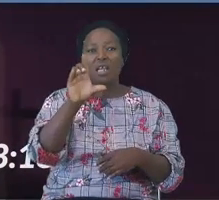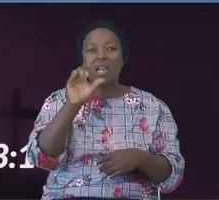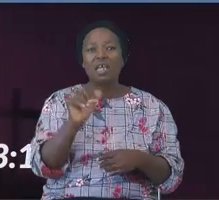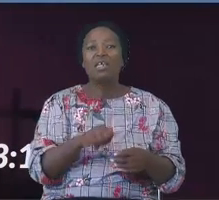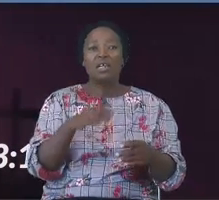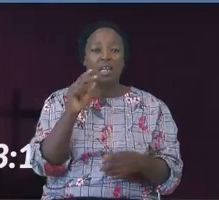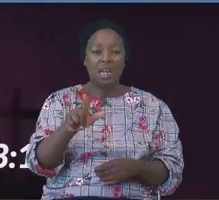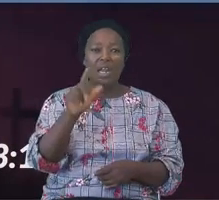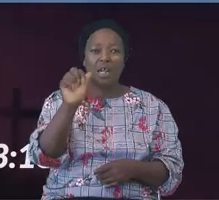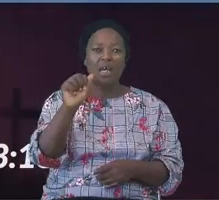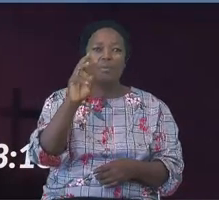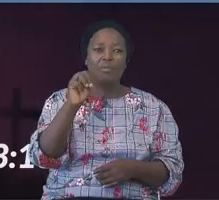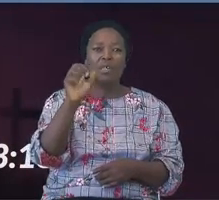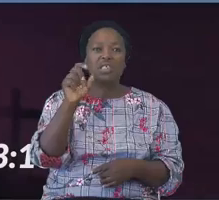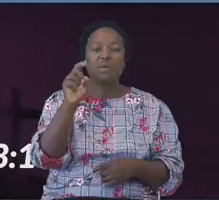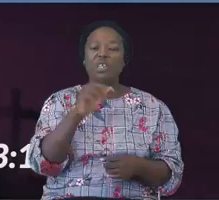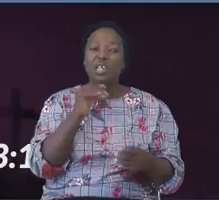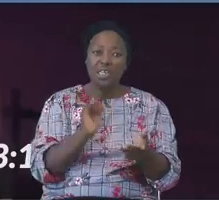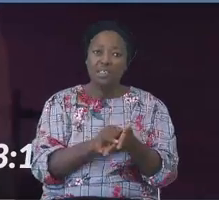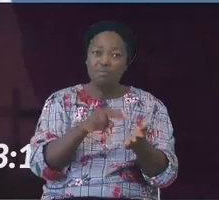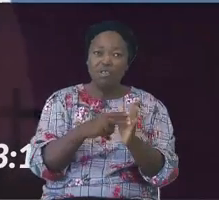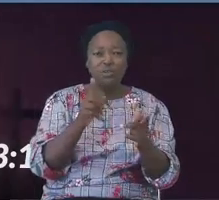s'écria d'une voix forte.